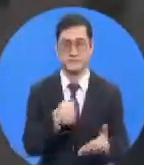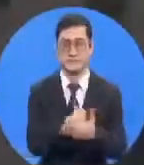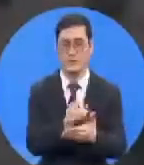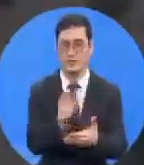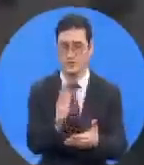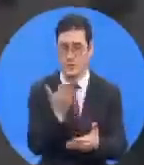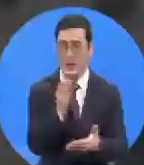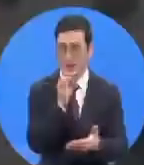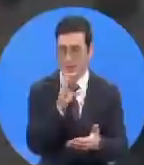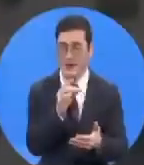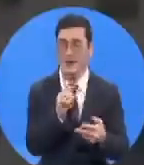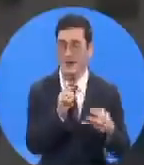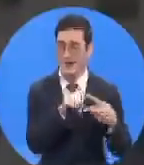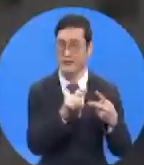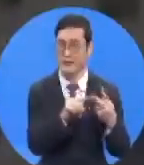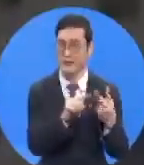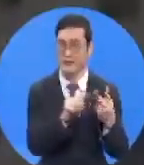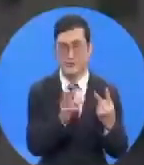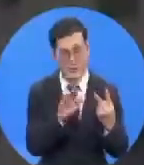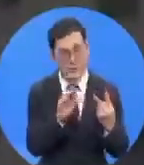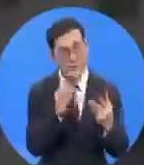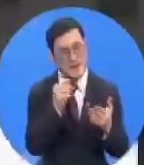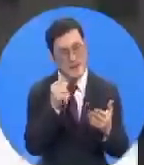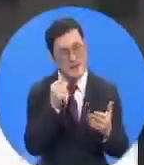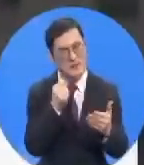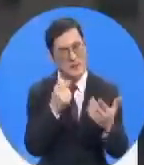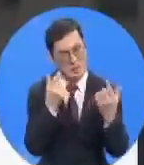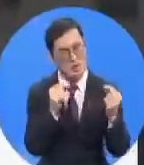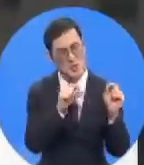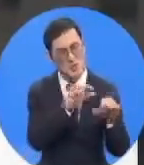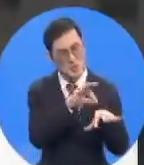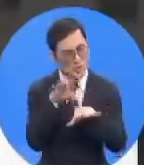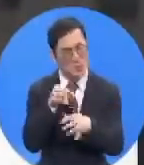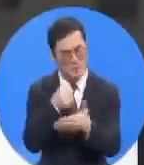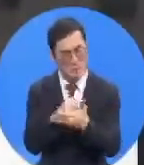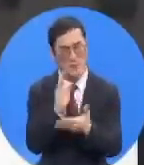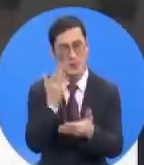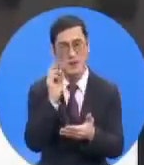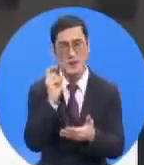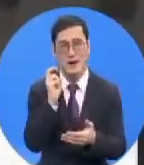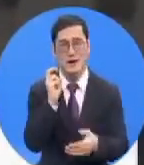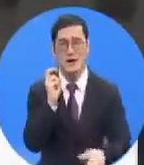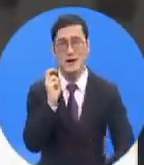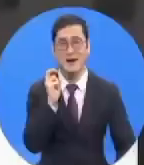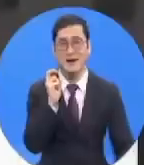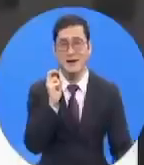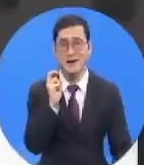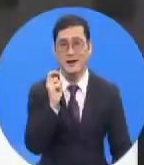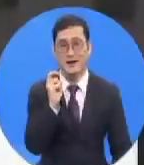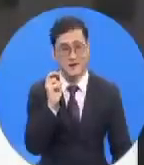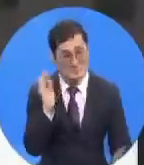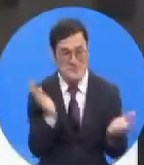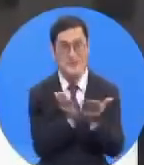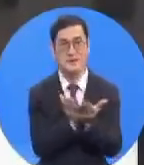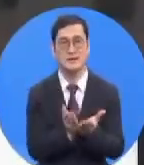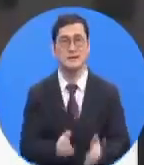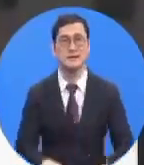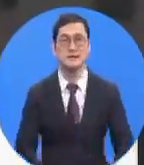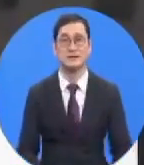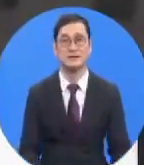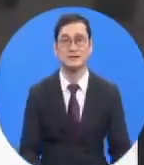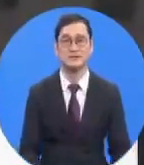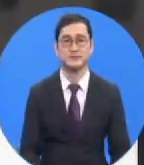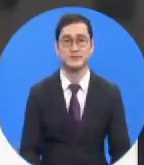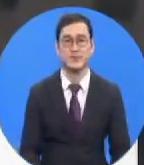예상은 했었어요. 왜냐하면은 네. 작년에 대법원에서 파기된 사유대로 파기 환송심에서 그대로 재판이 이루어졌고